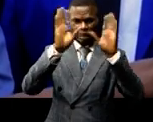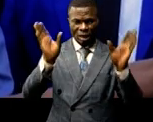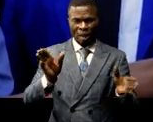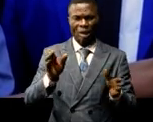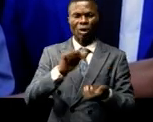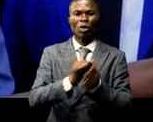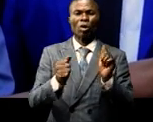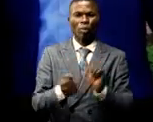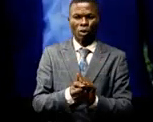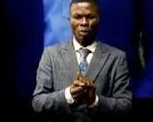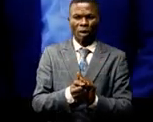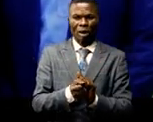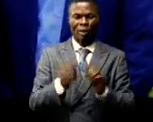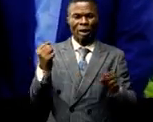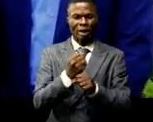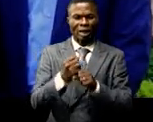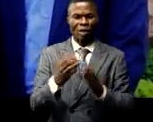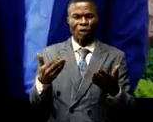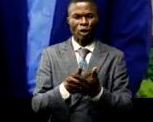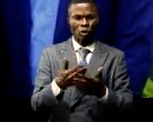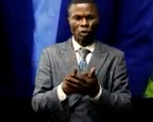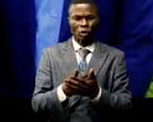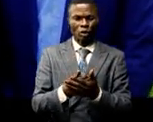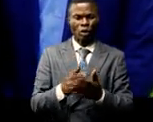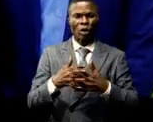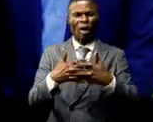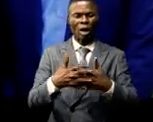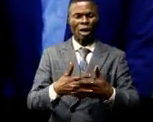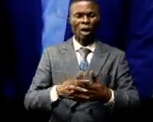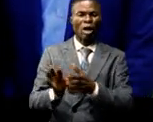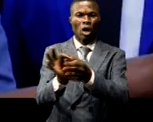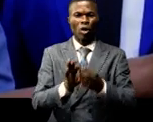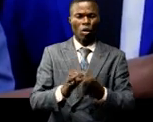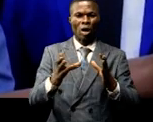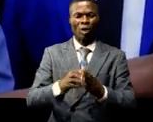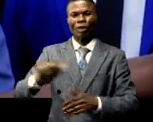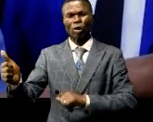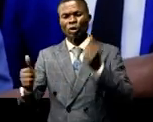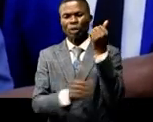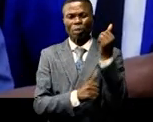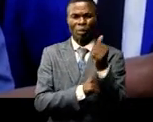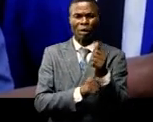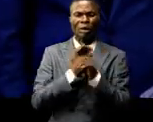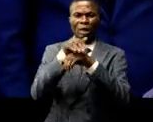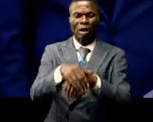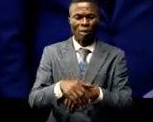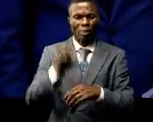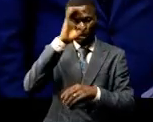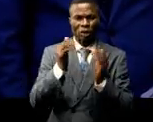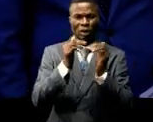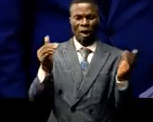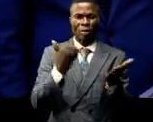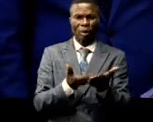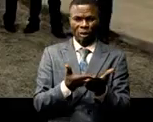au monde opératoire, le niveau de partenariat, collaboration avec les partenaires impliqués dans la stabilisation. Une